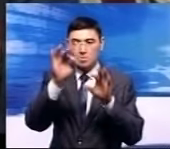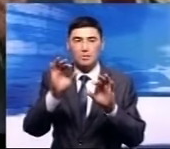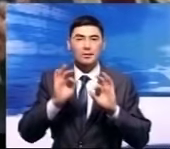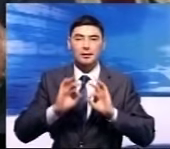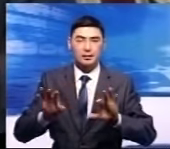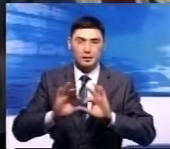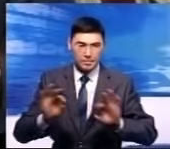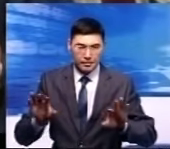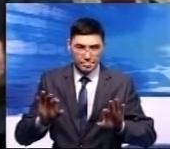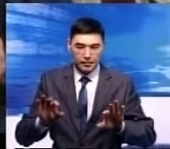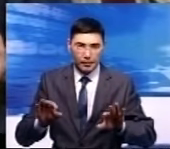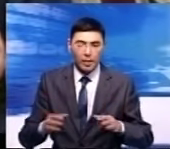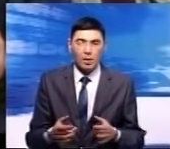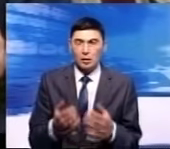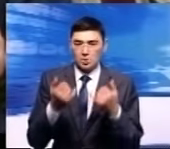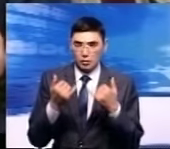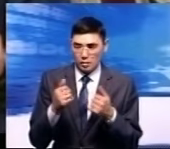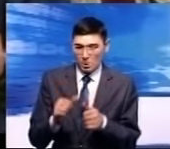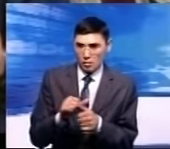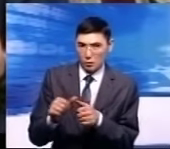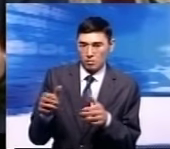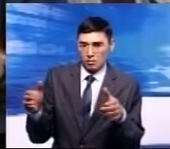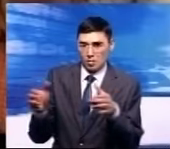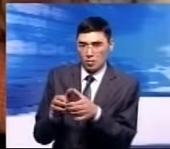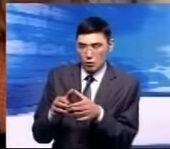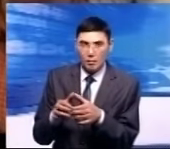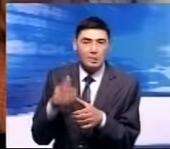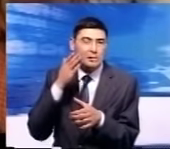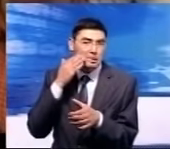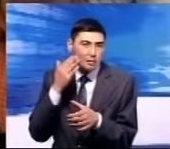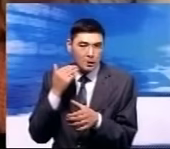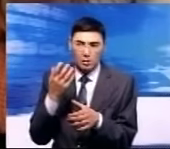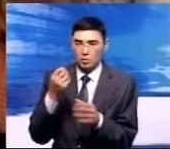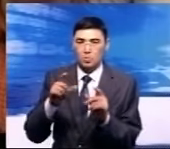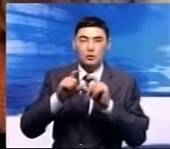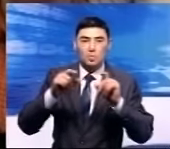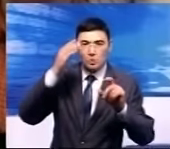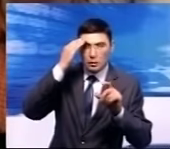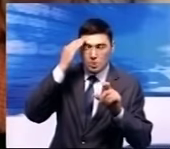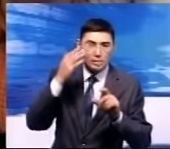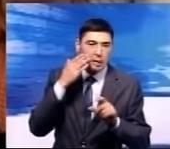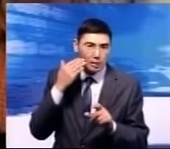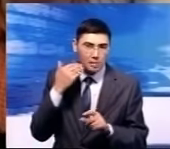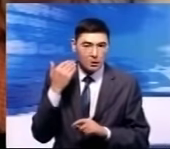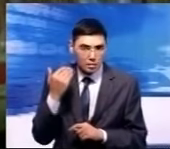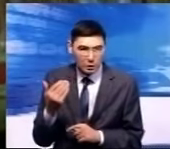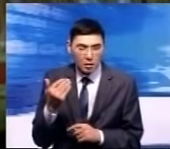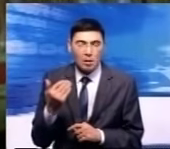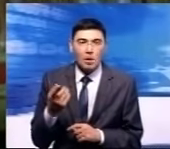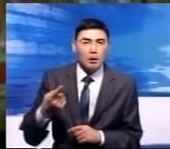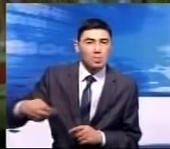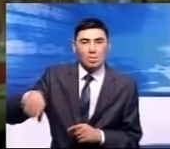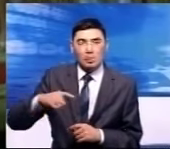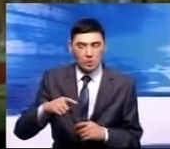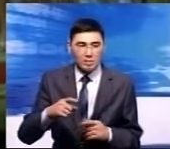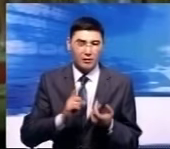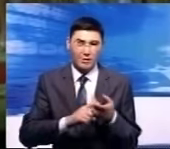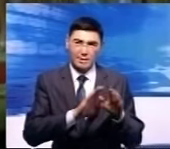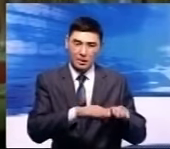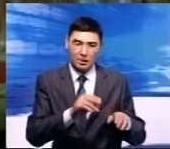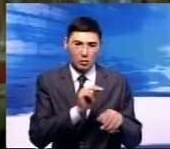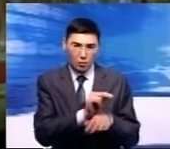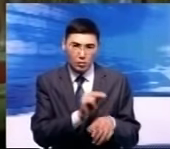отметить особенно, что татарская общественная организация и, в частности, школа искусств играет очень большую роль в